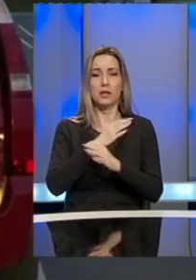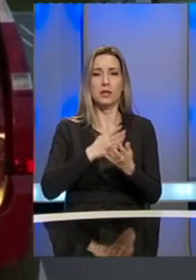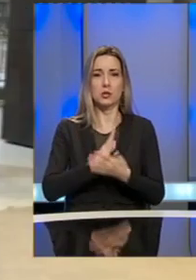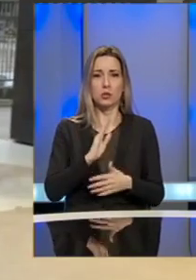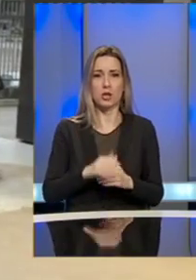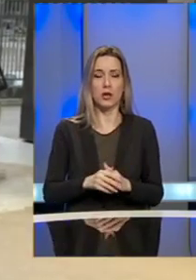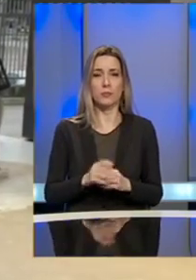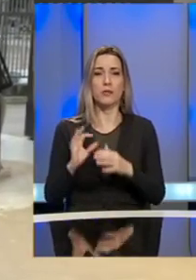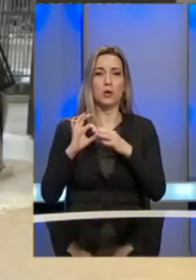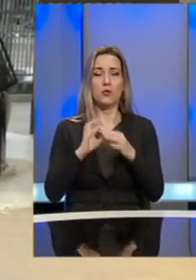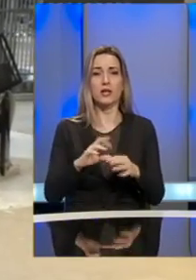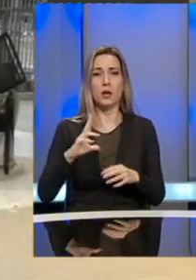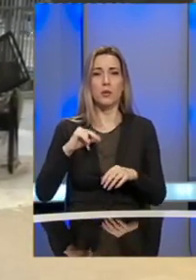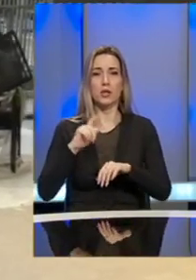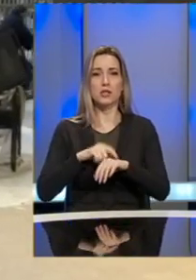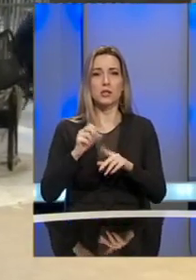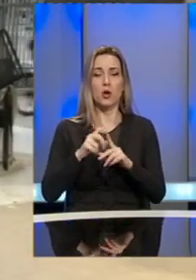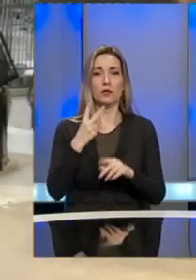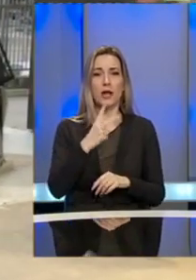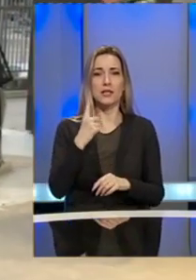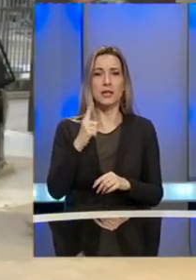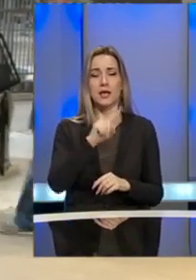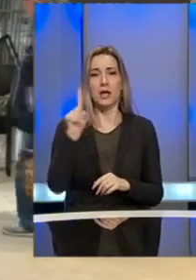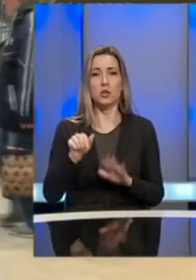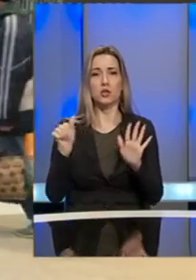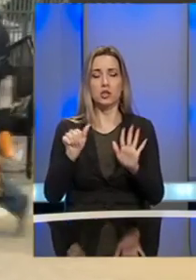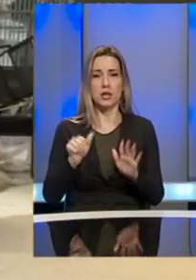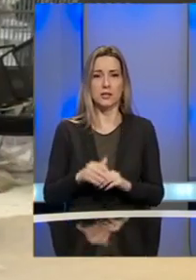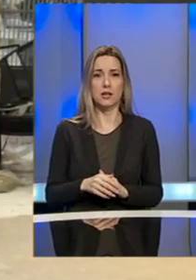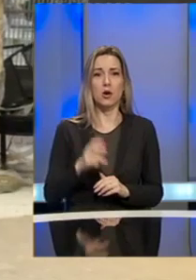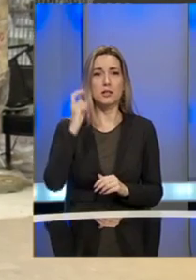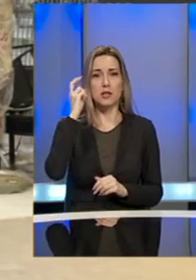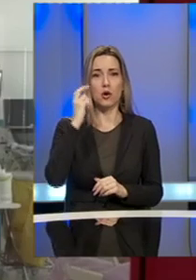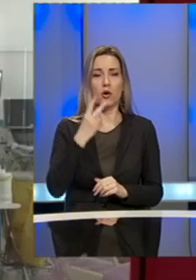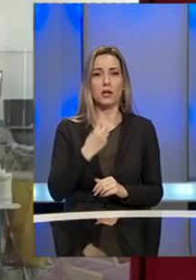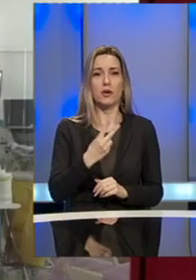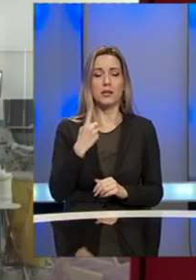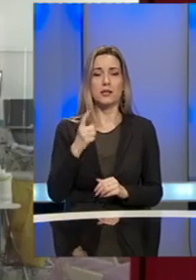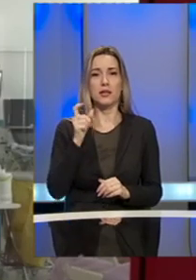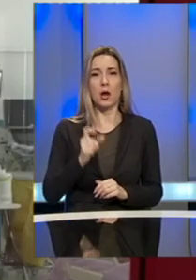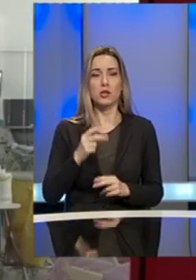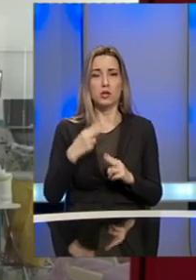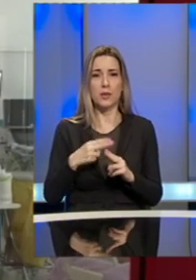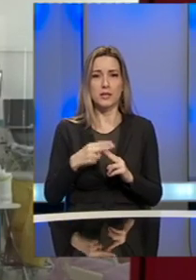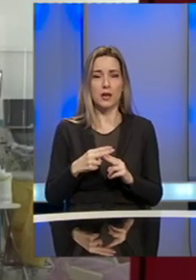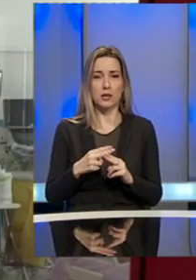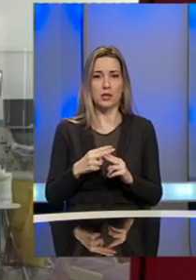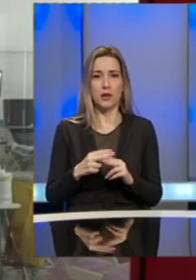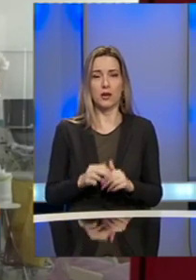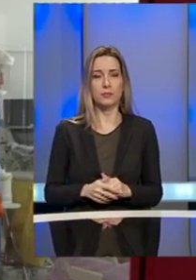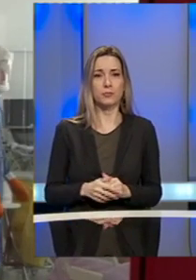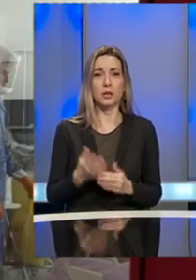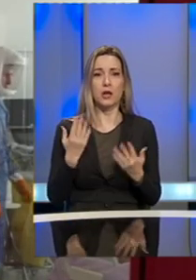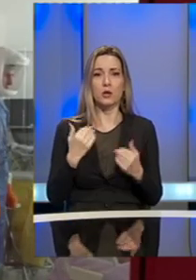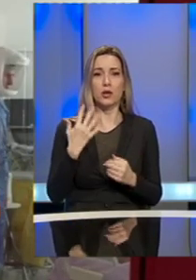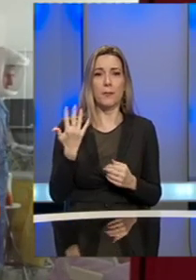slučaj. Uveden je policijski čas od 21 do 6 časova. U Crnoj Gori je 21 osoba zaražena koronavirusom,